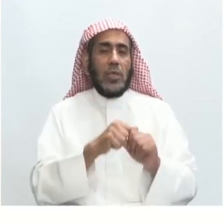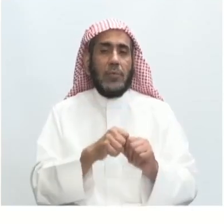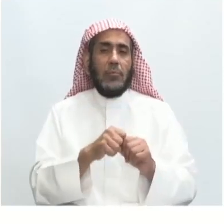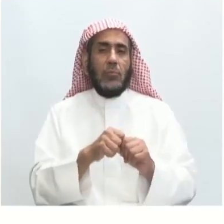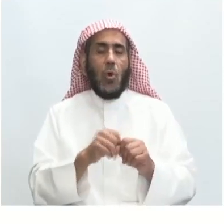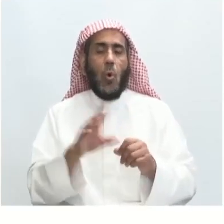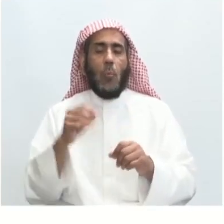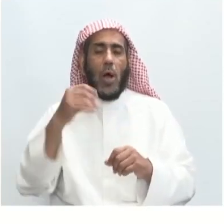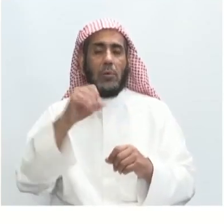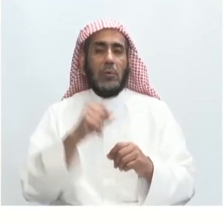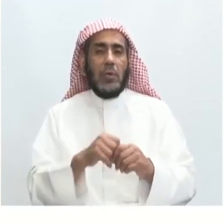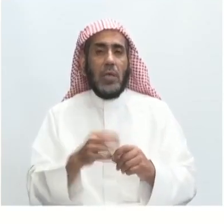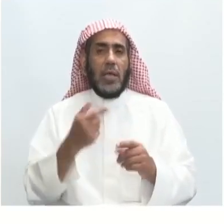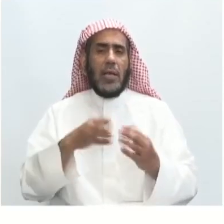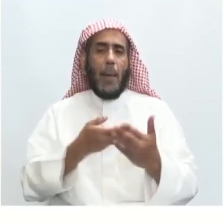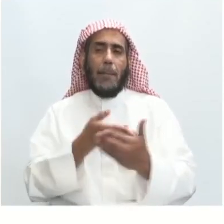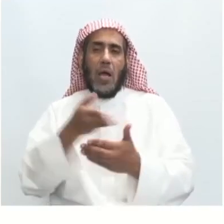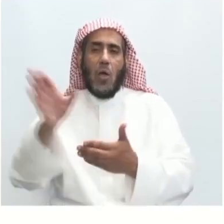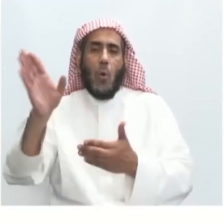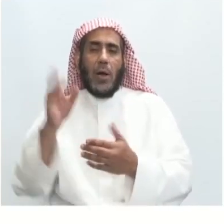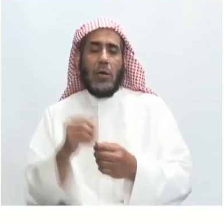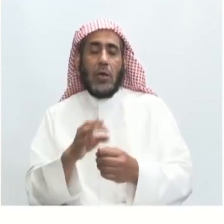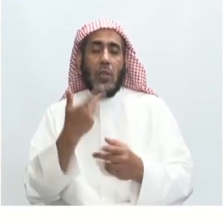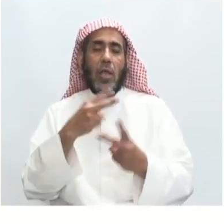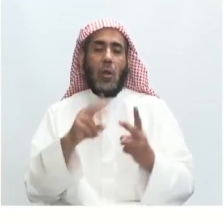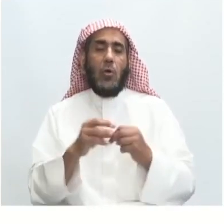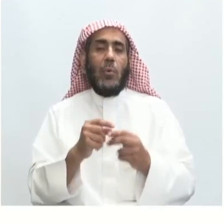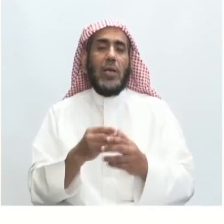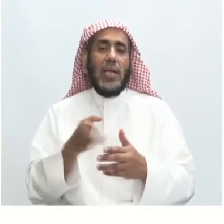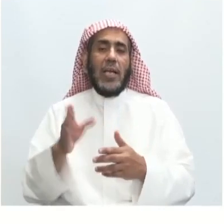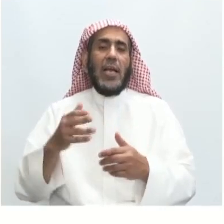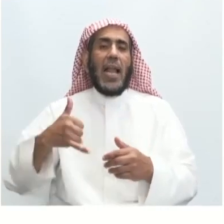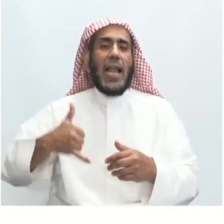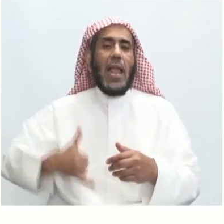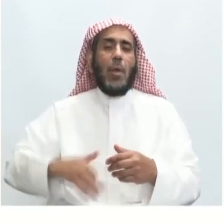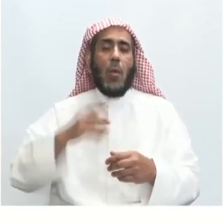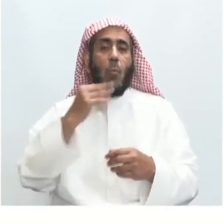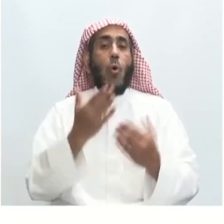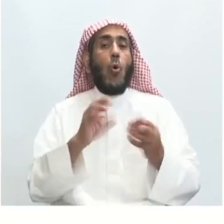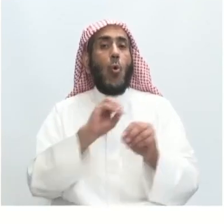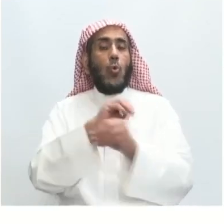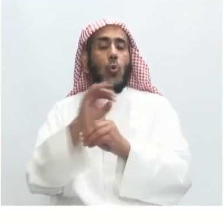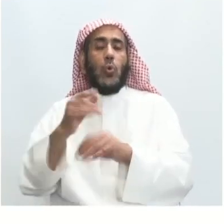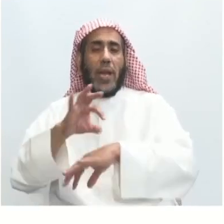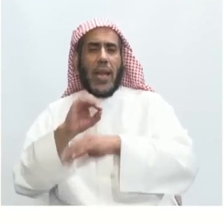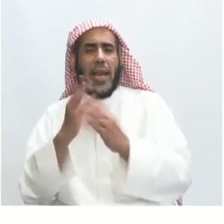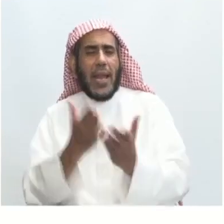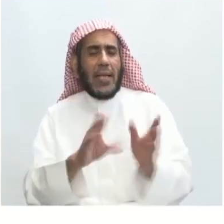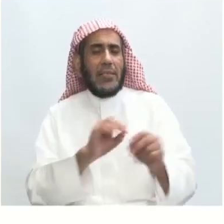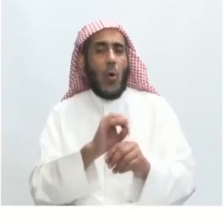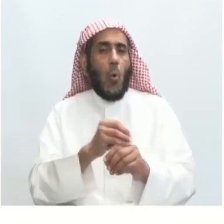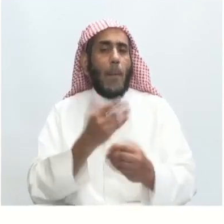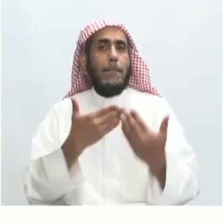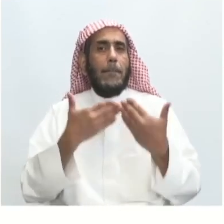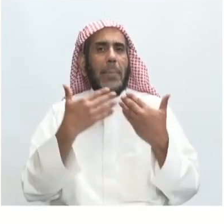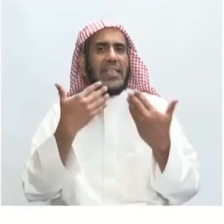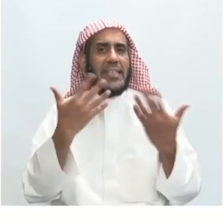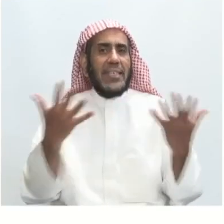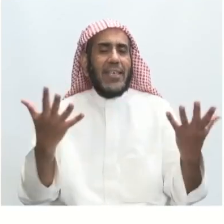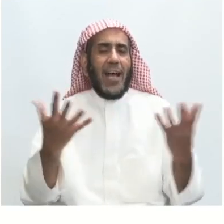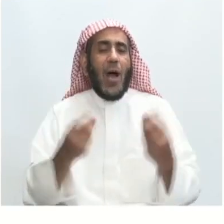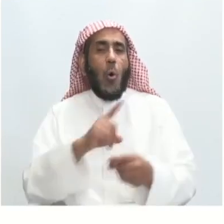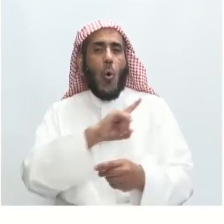ومعاذ بن جبل حين بعثهما رضي الله عنهما ان يبعثون من اليمن ادعوا الناس وبشر ولا تنفرا